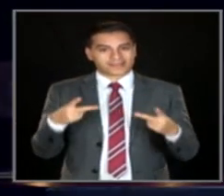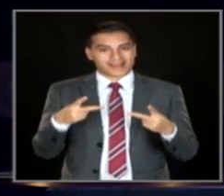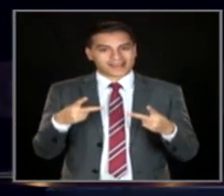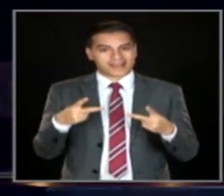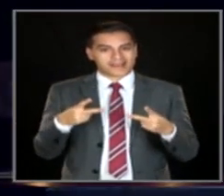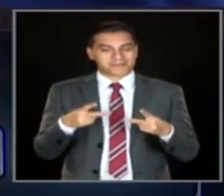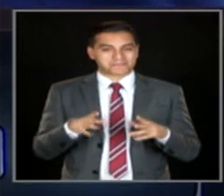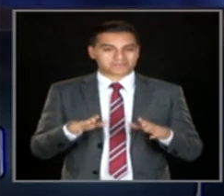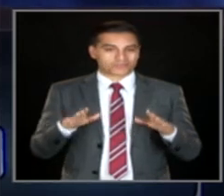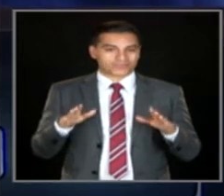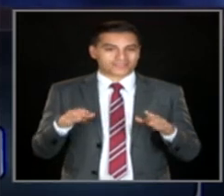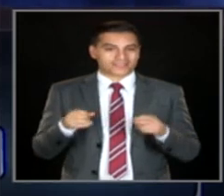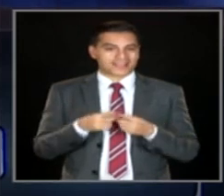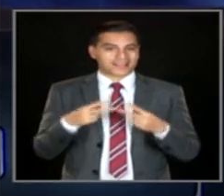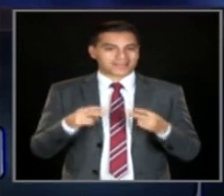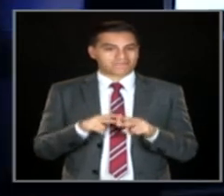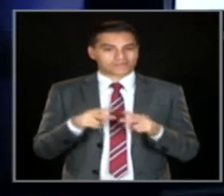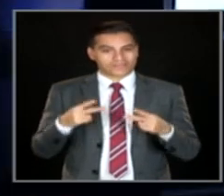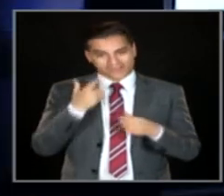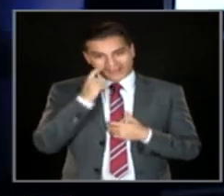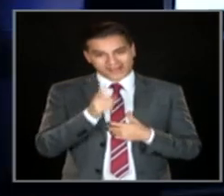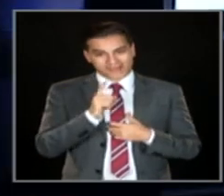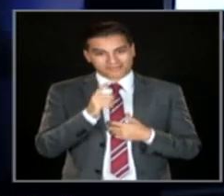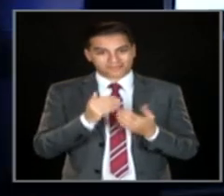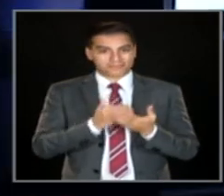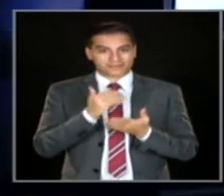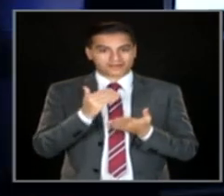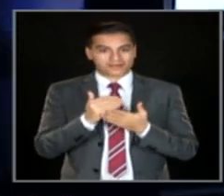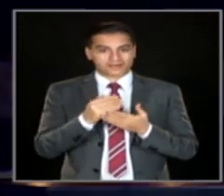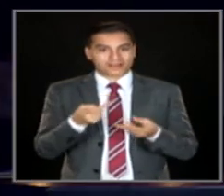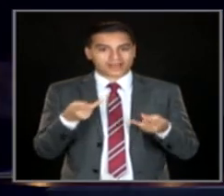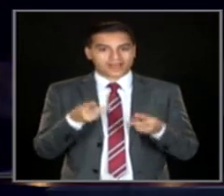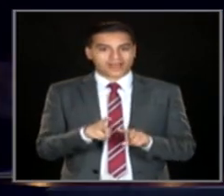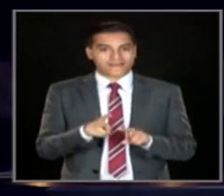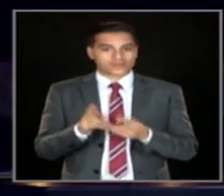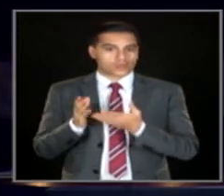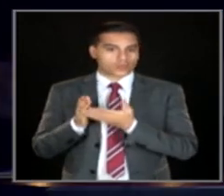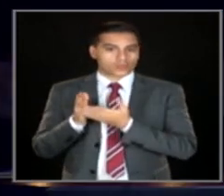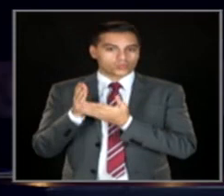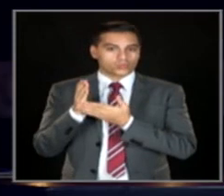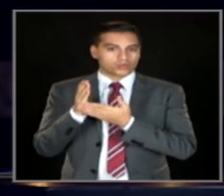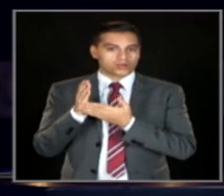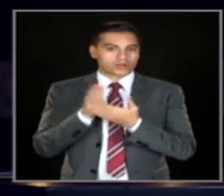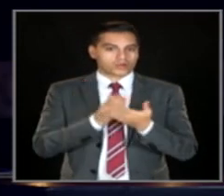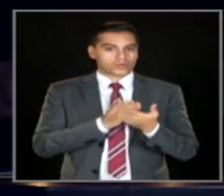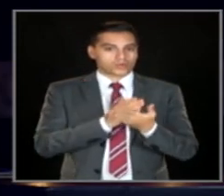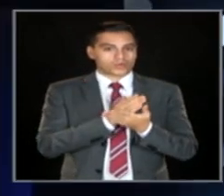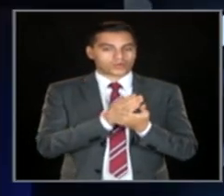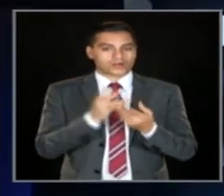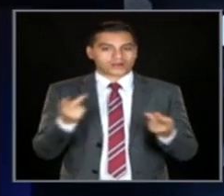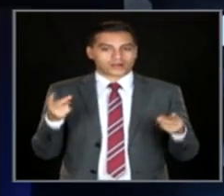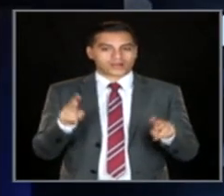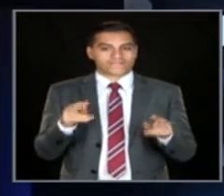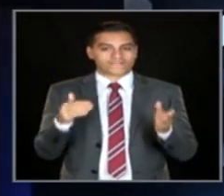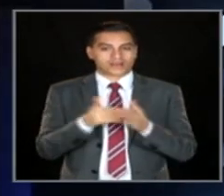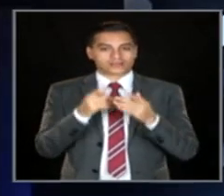مختلفة. محدش عارف. إن شاء الله دي ماشي. يا رب. القاهرة نفس مشوارها الموسم اللي فات.